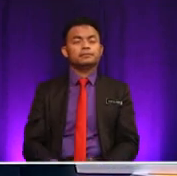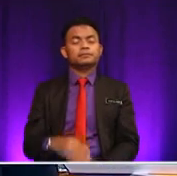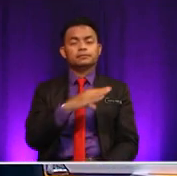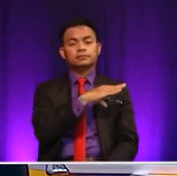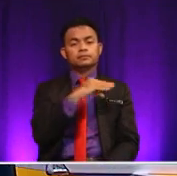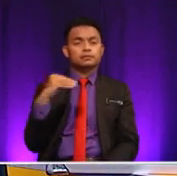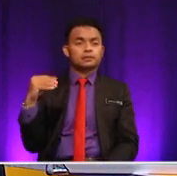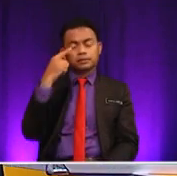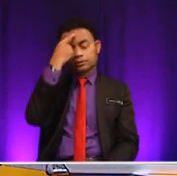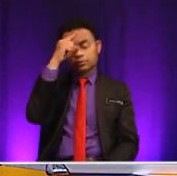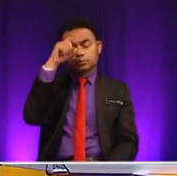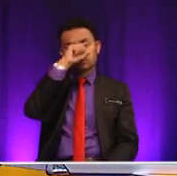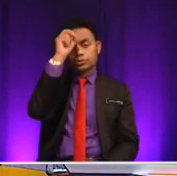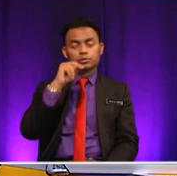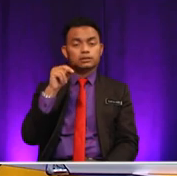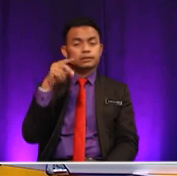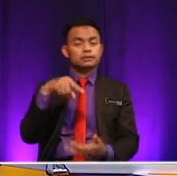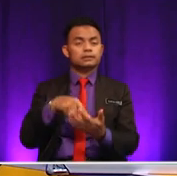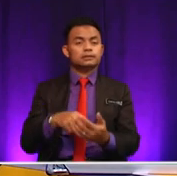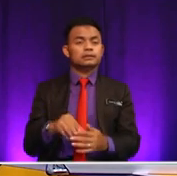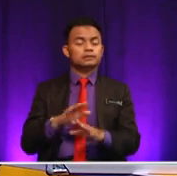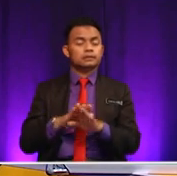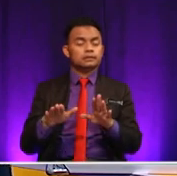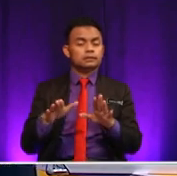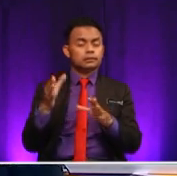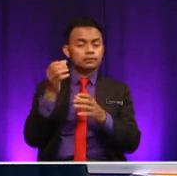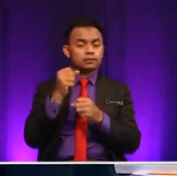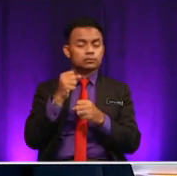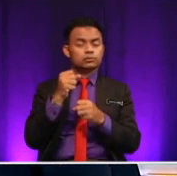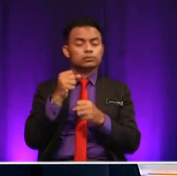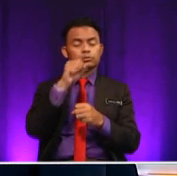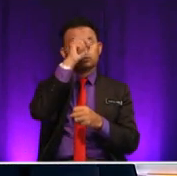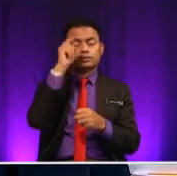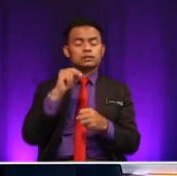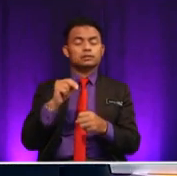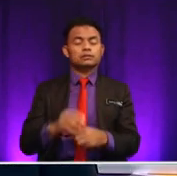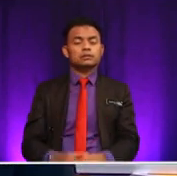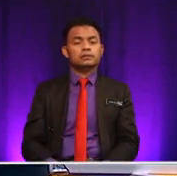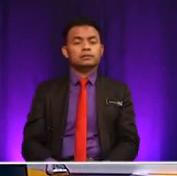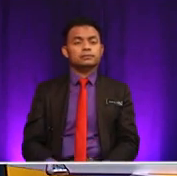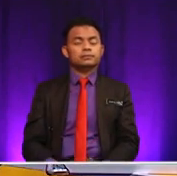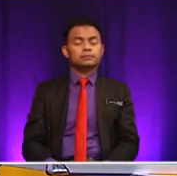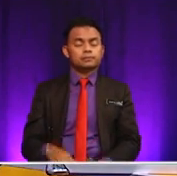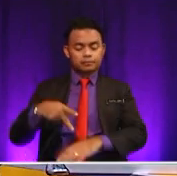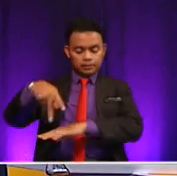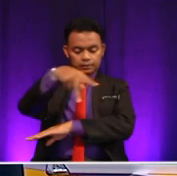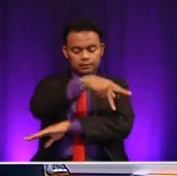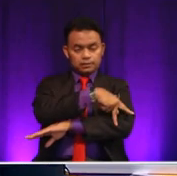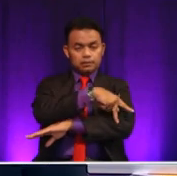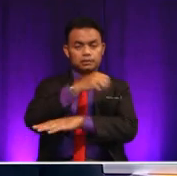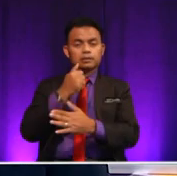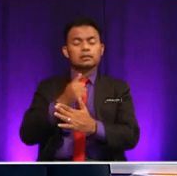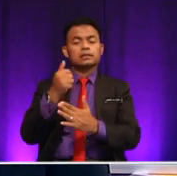untuk begini Jadi tidak minta acara Padang atau acara balapan jadi boleh Terima